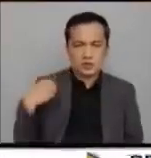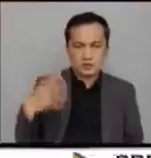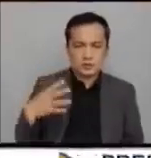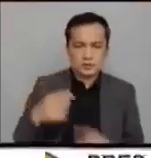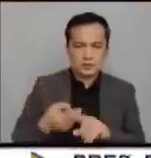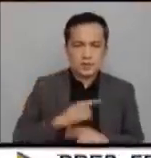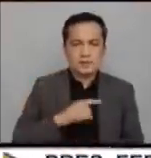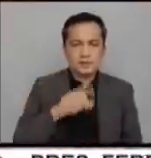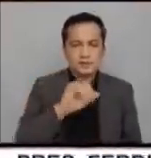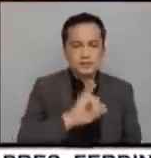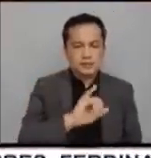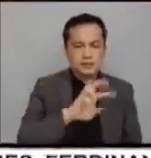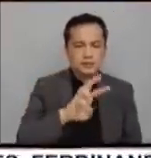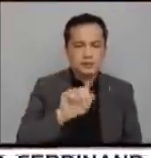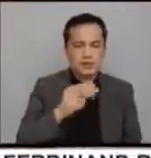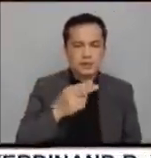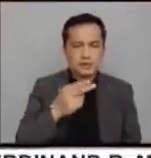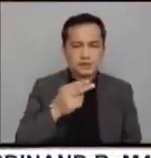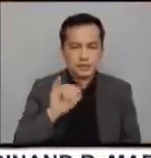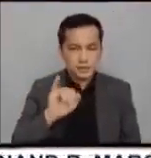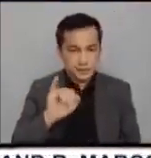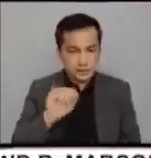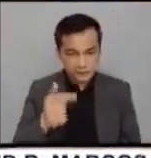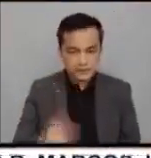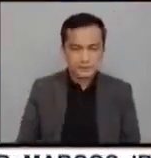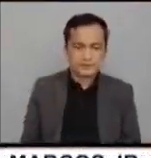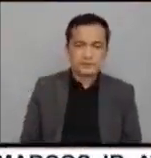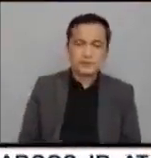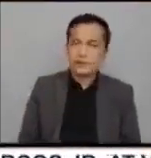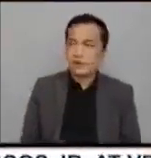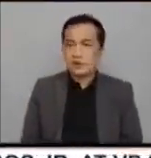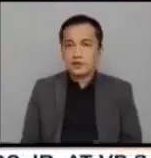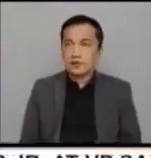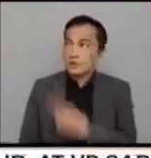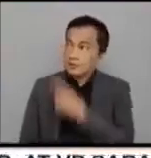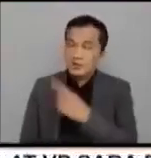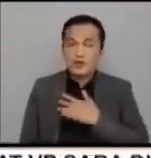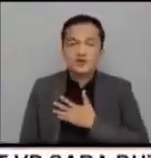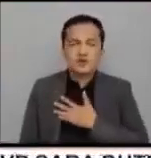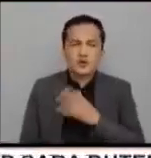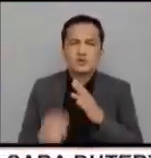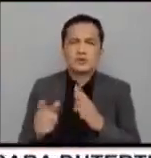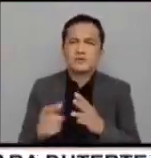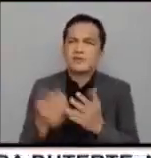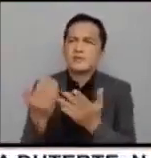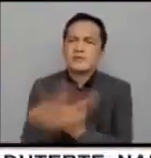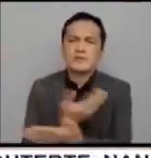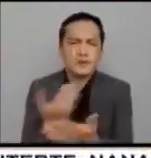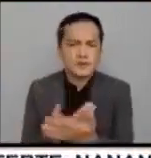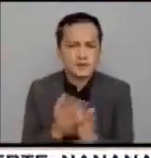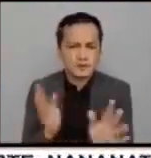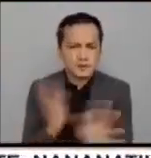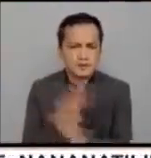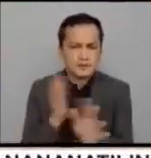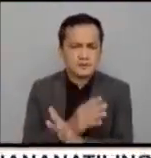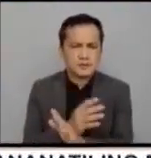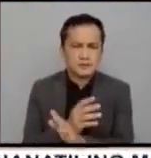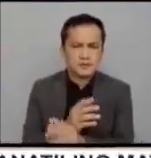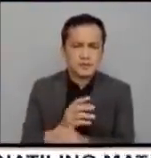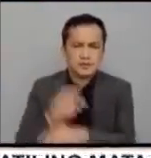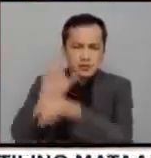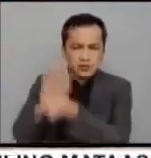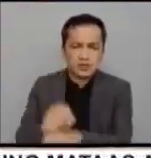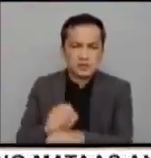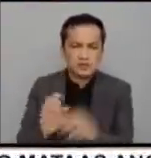Prisons. Kasi gusto ko i-retrain lahat ito, i-repress. Kasi yung ugali na na-develop na nila, panay mali